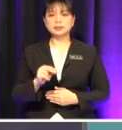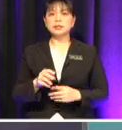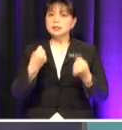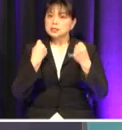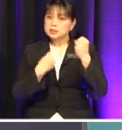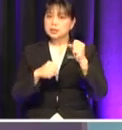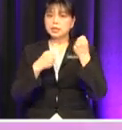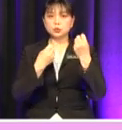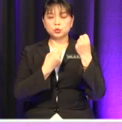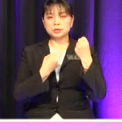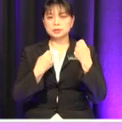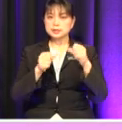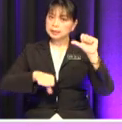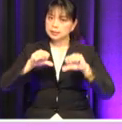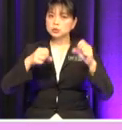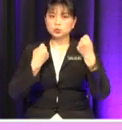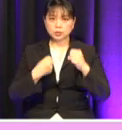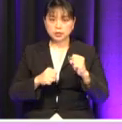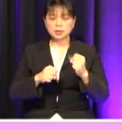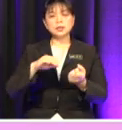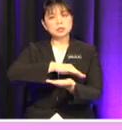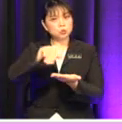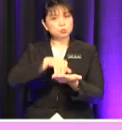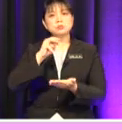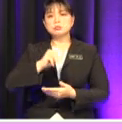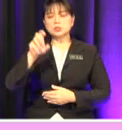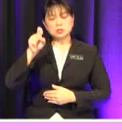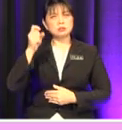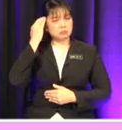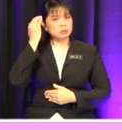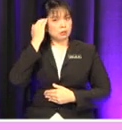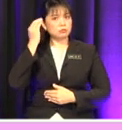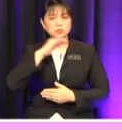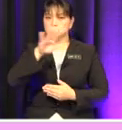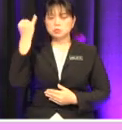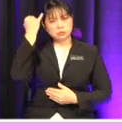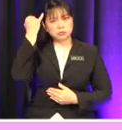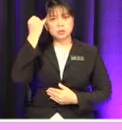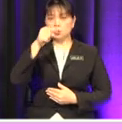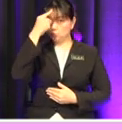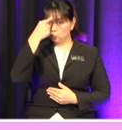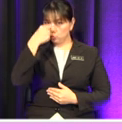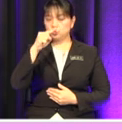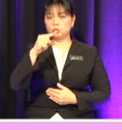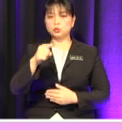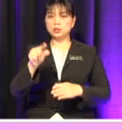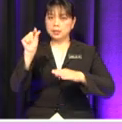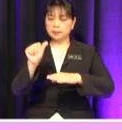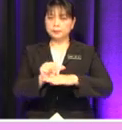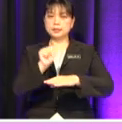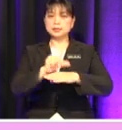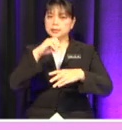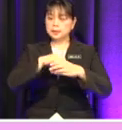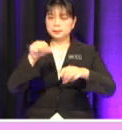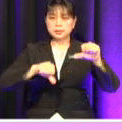dimana calon perlu menguasai betul-betul konsepnya untuk diaplikasikan dalam sukan dan seterusnya untuk